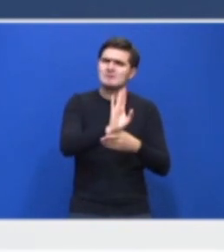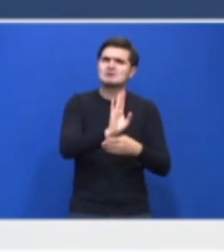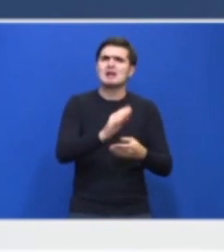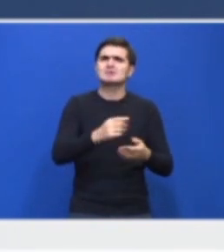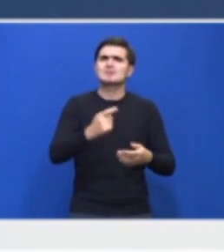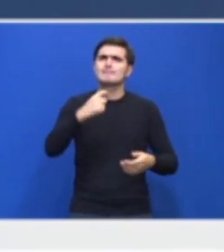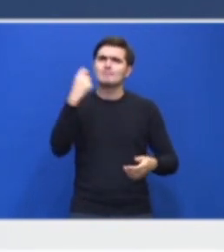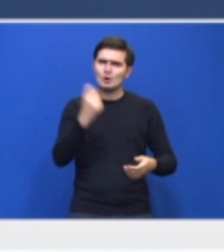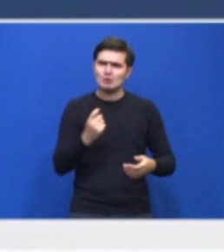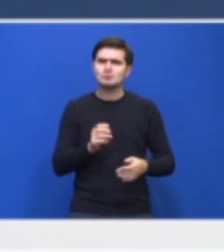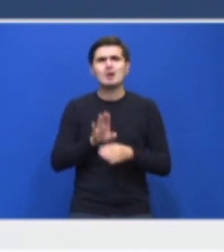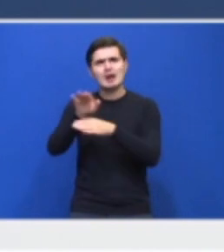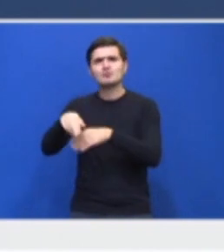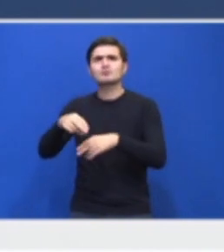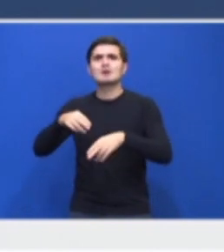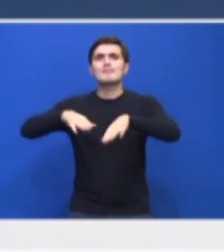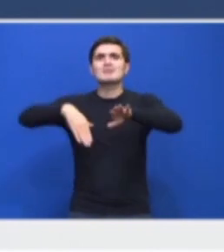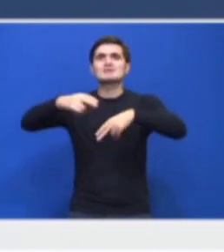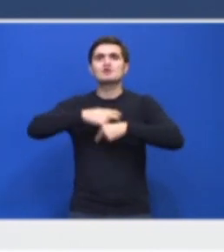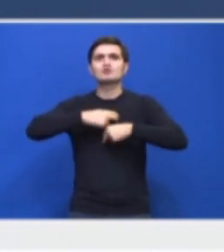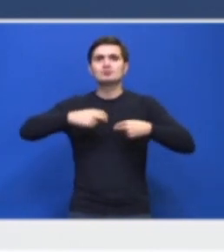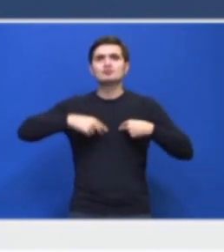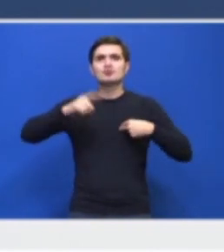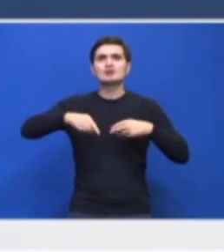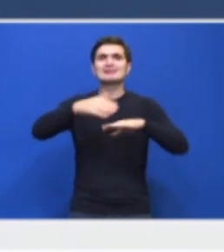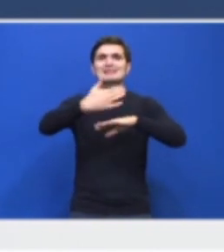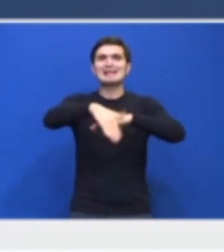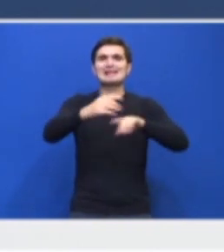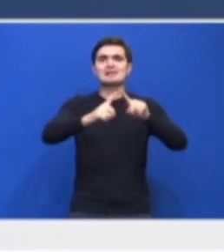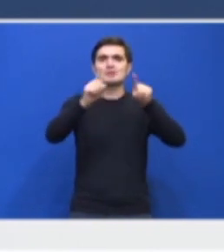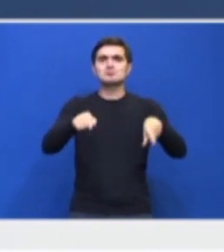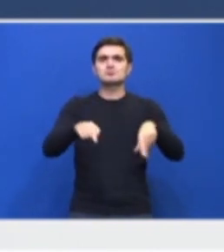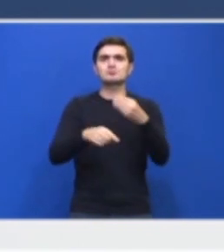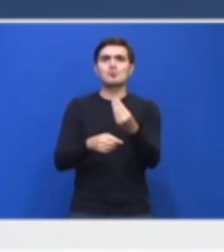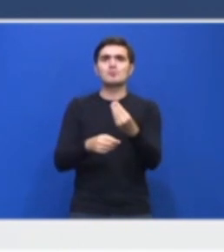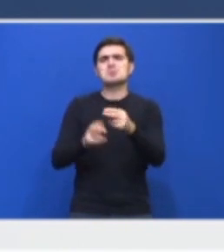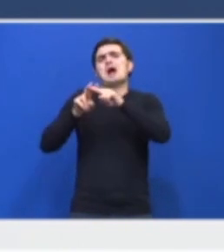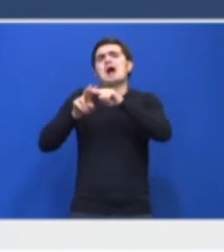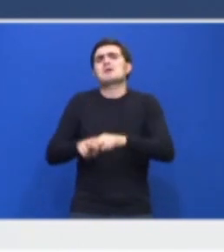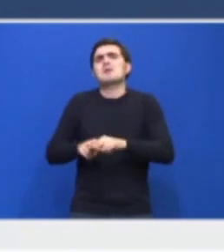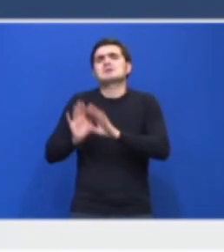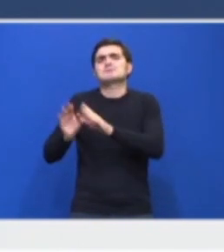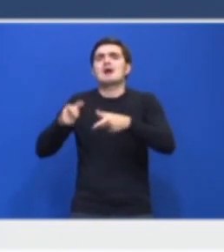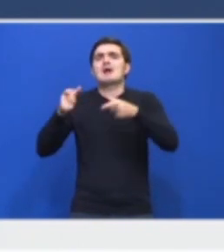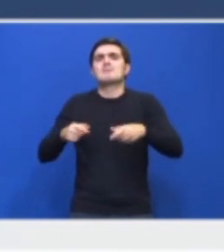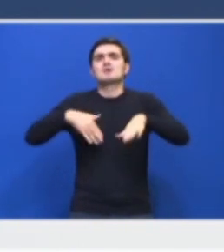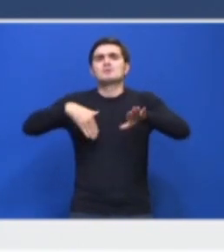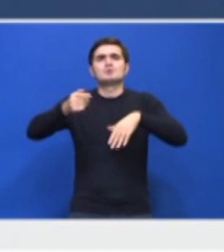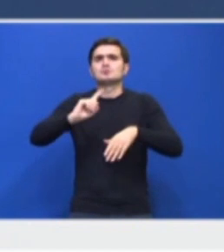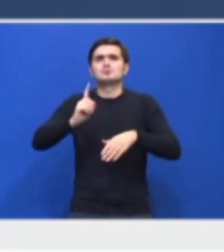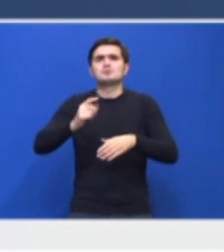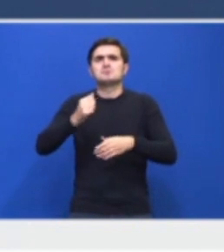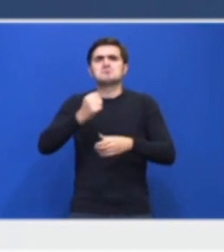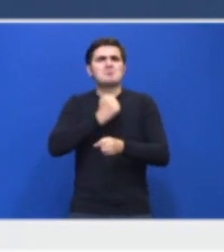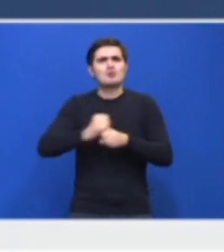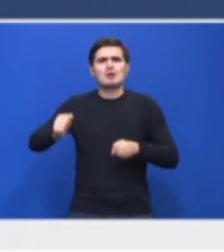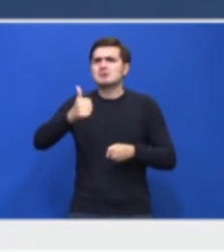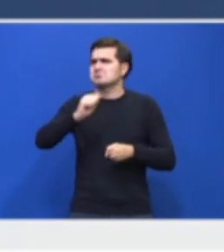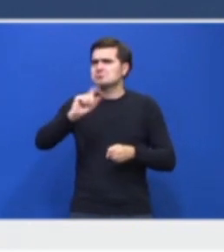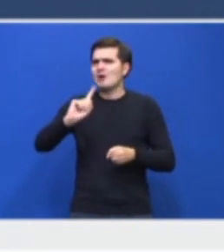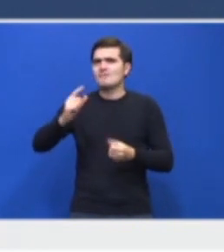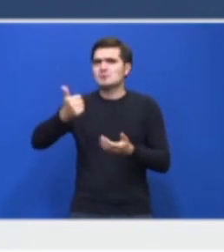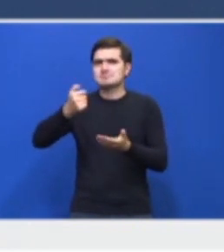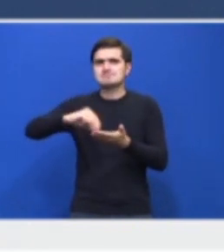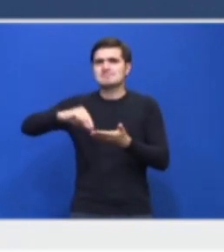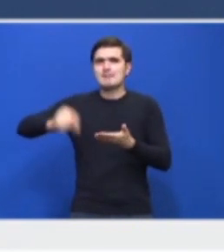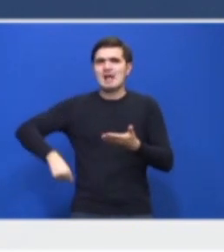proiectul care ajunsese la Ministerul Justiției, adresă care a rămas la cabinetul ministrului. Nu a fost niciodată semnată. Eu aș